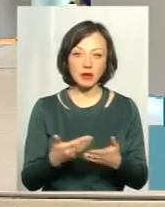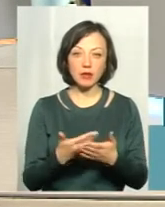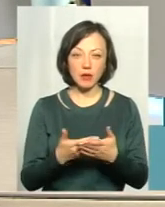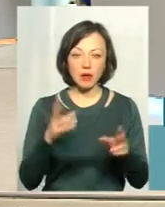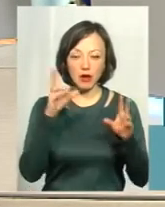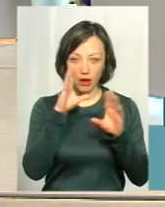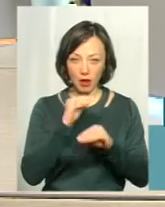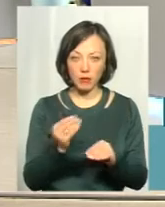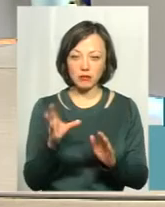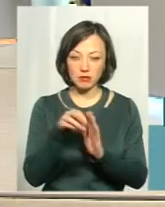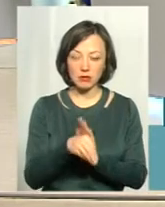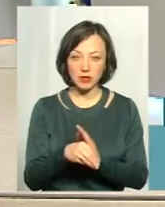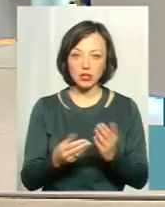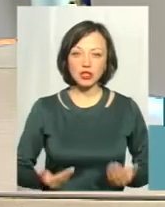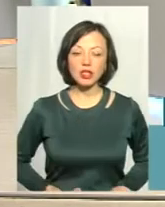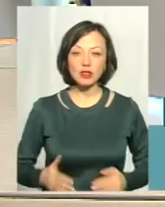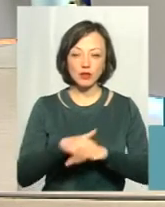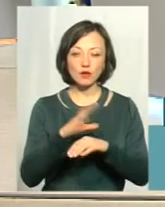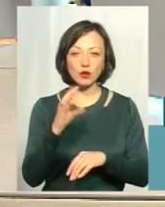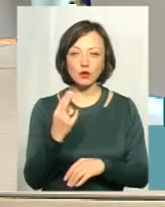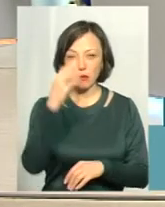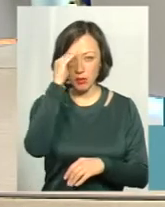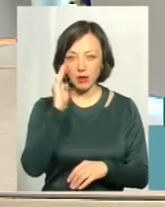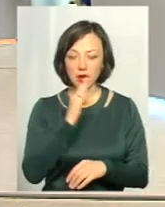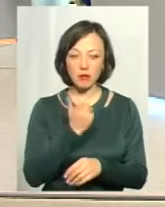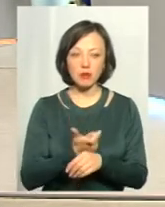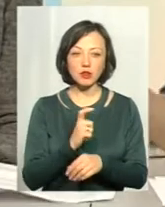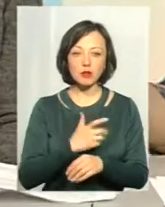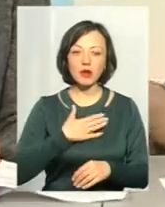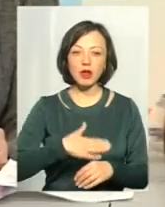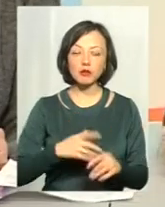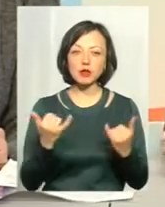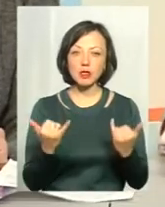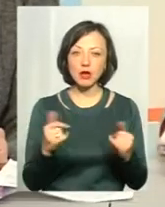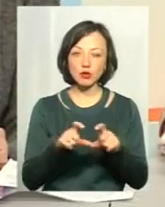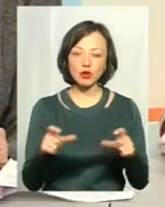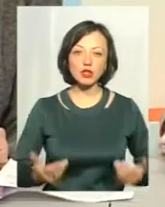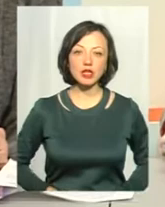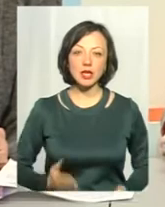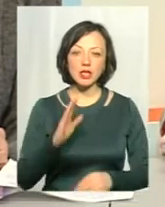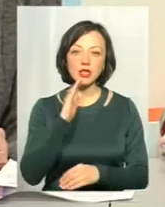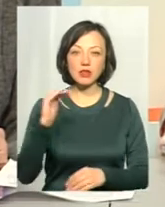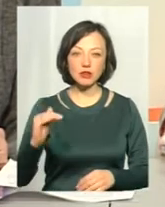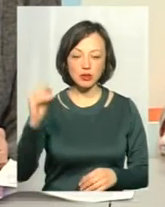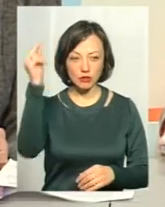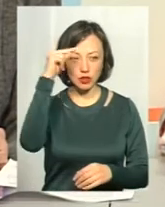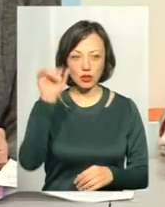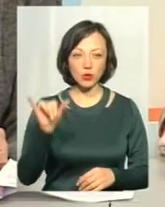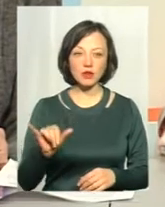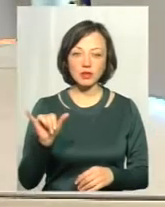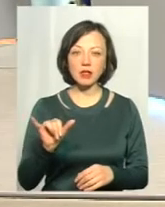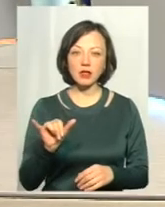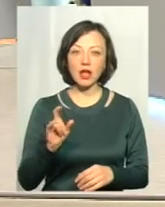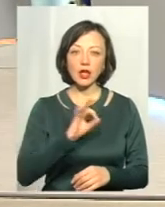піддаються соціалізації, то батька, з батьками працювати набагато більше. Приємно, що от зараз в школі життя є дівчинка, яка вчиться в університеті